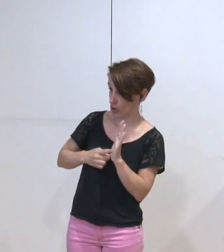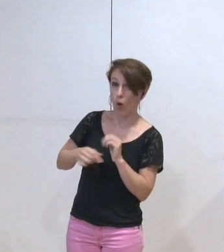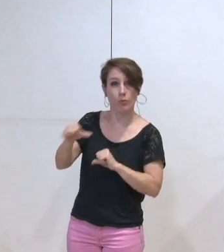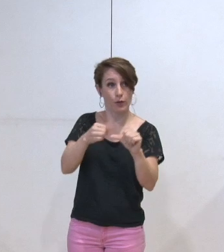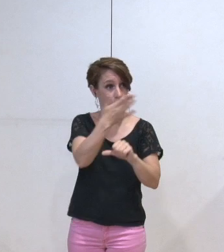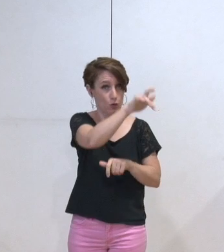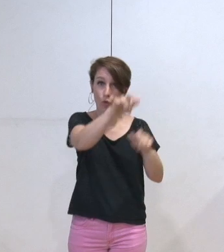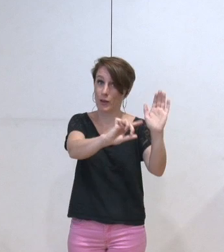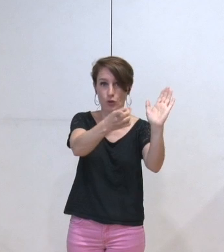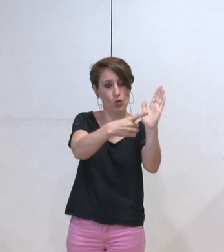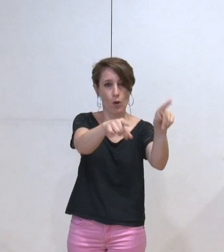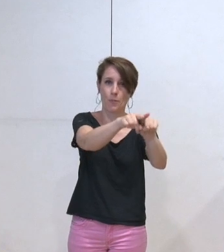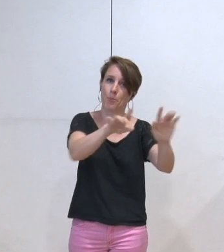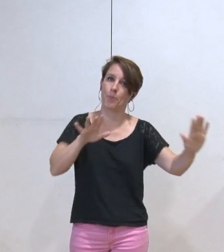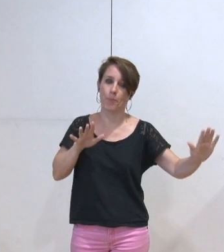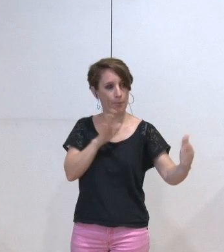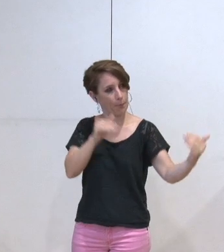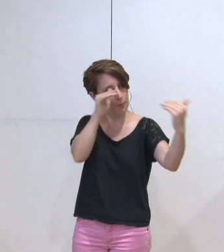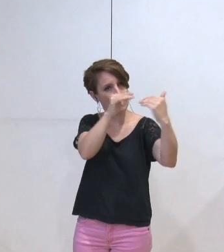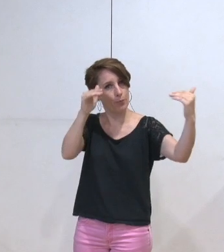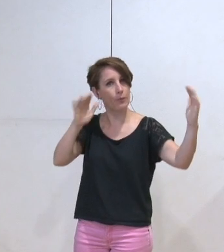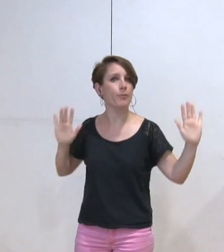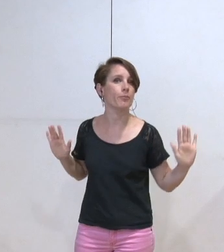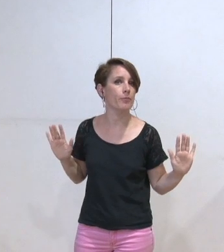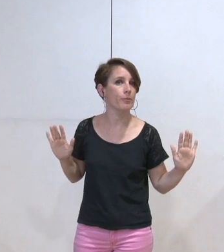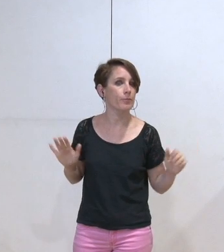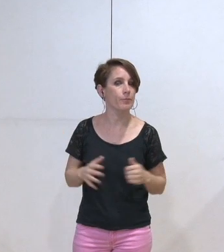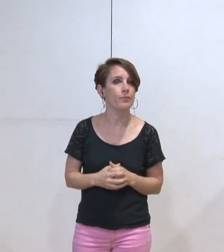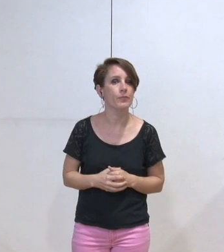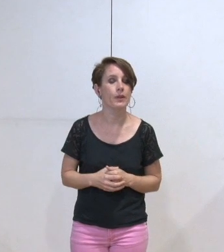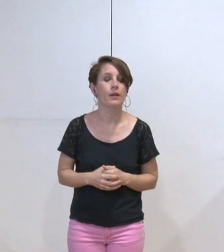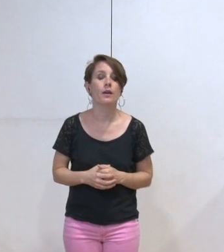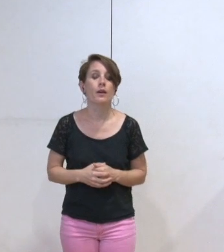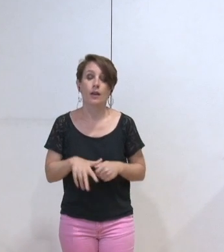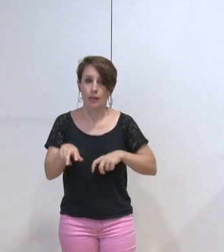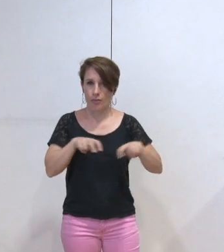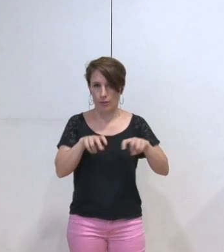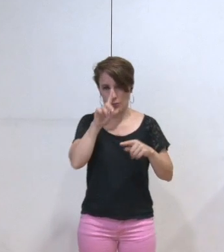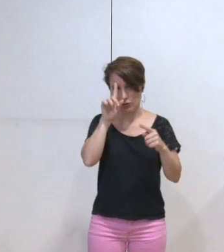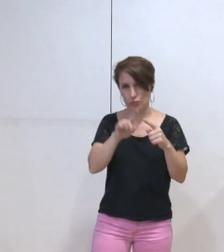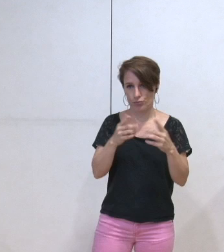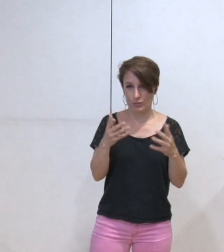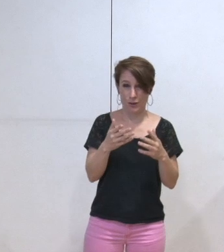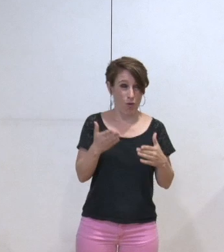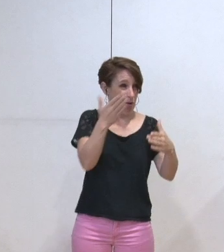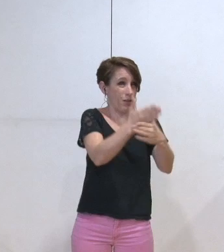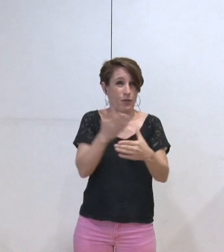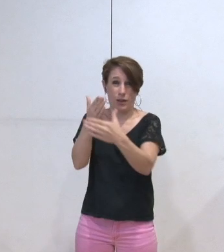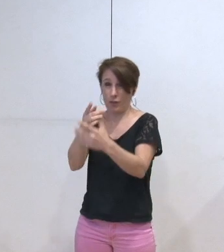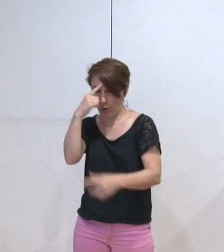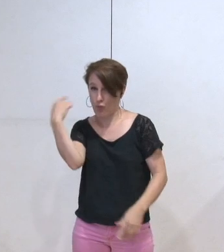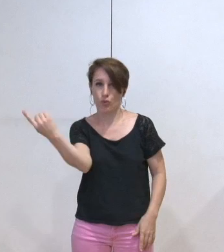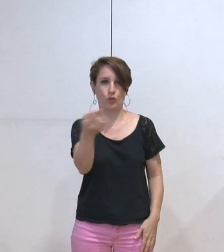particulier particulièrement celle qui en seraiit privée cette démarche permet également d'intervenir pour tous sans